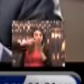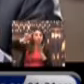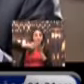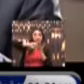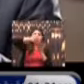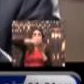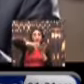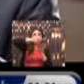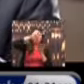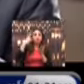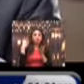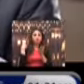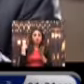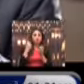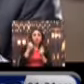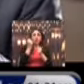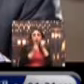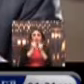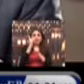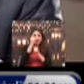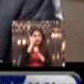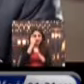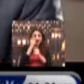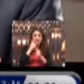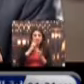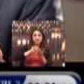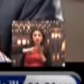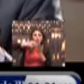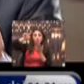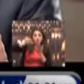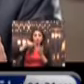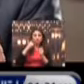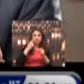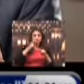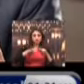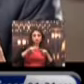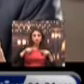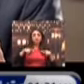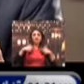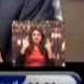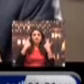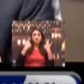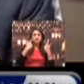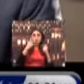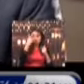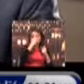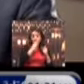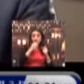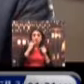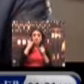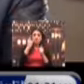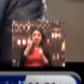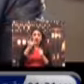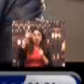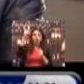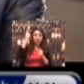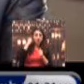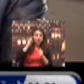ما يتعلق بالحادث من فيديو الى الشرطه بالصوت والصوره، والى